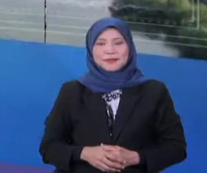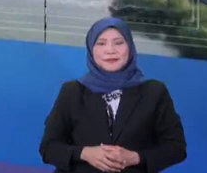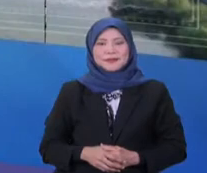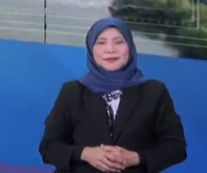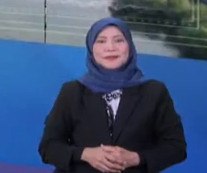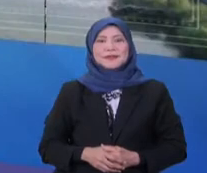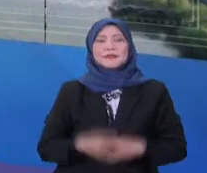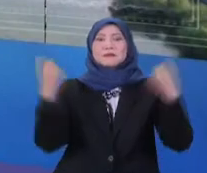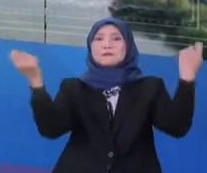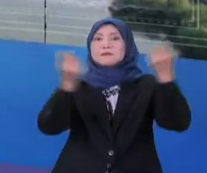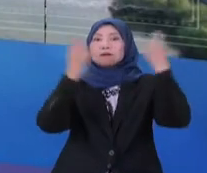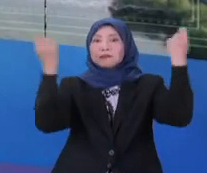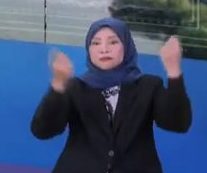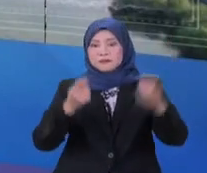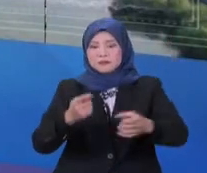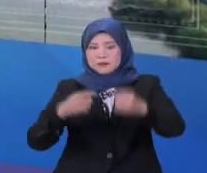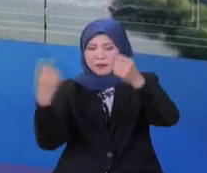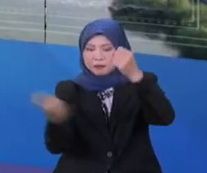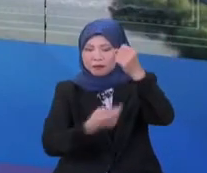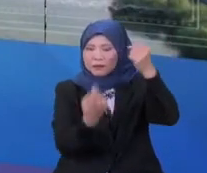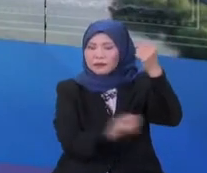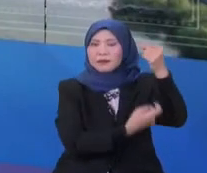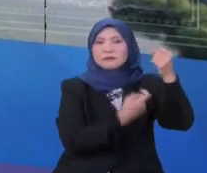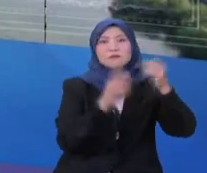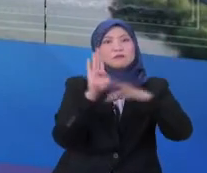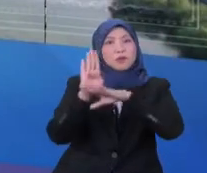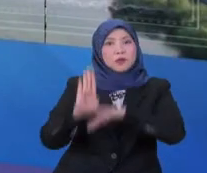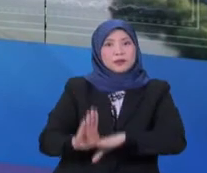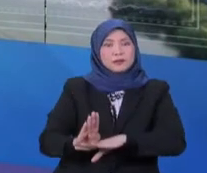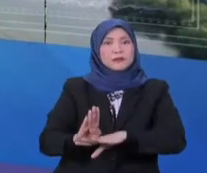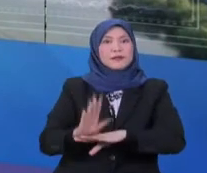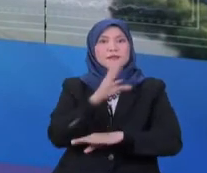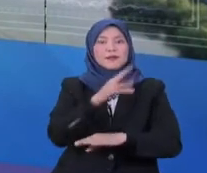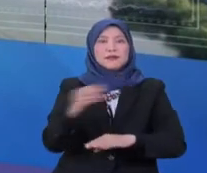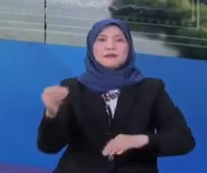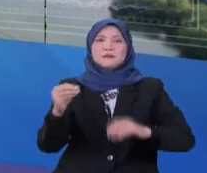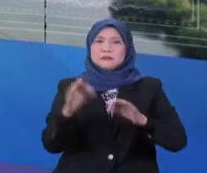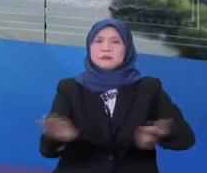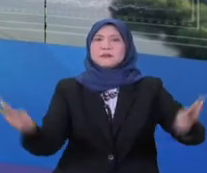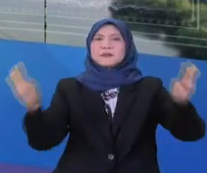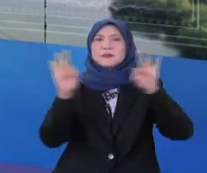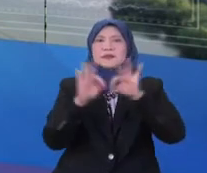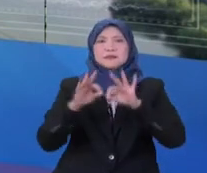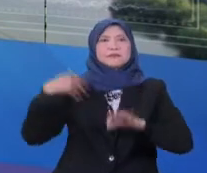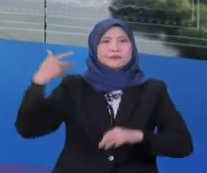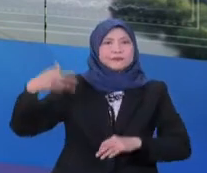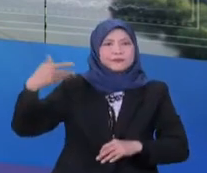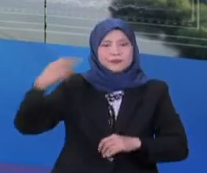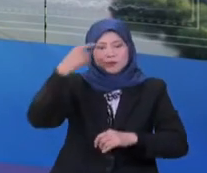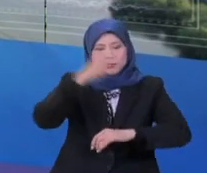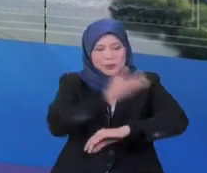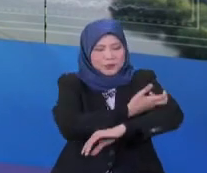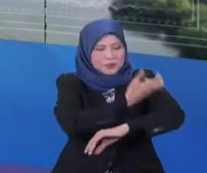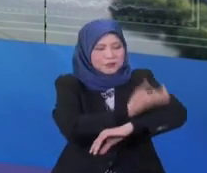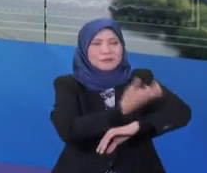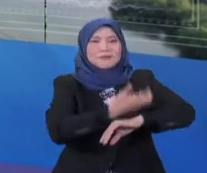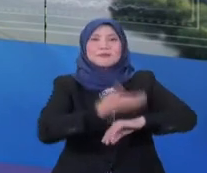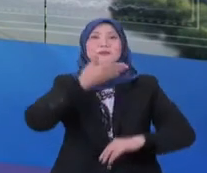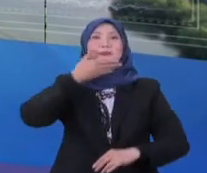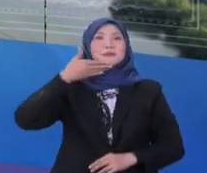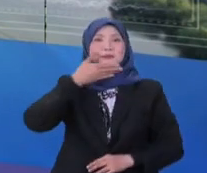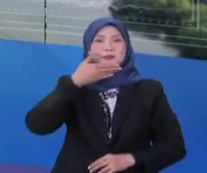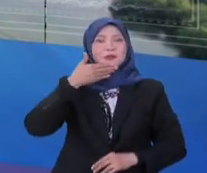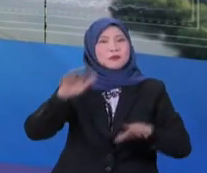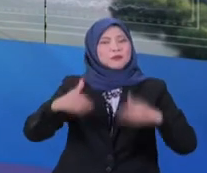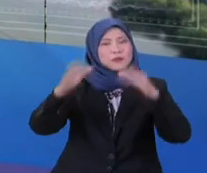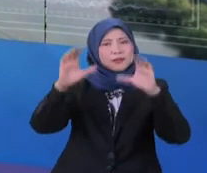Baik, pesta keamatan bukan setakat perayaan budaya, malah sebagai khazanah penting untuk dihayati generasi muda. Realitinya,